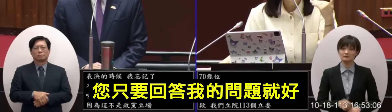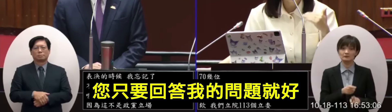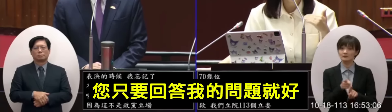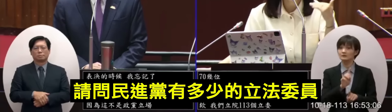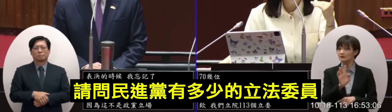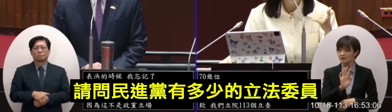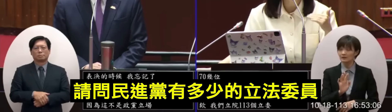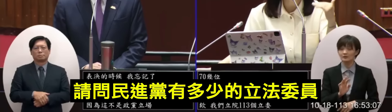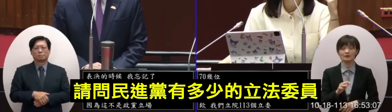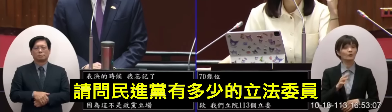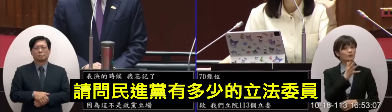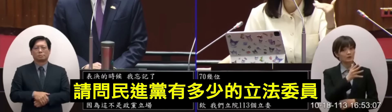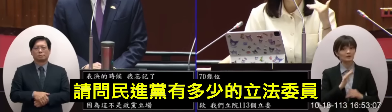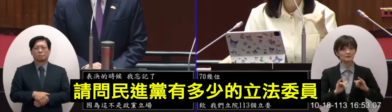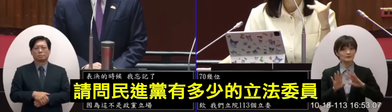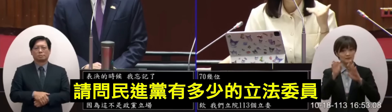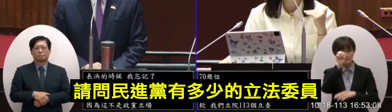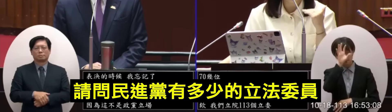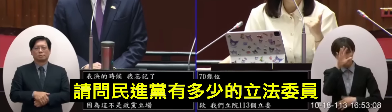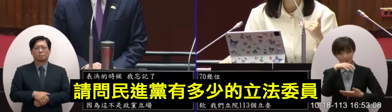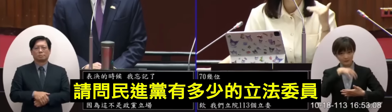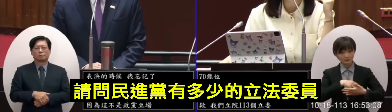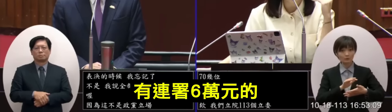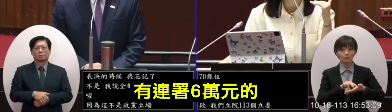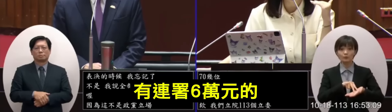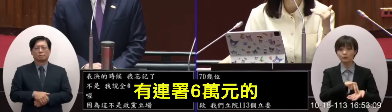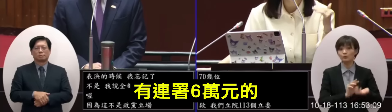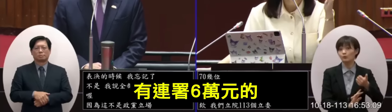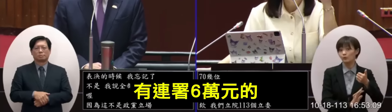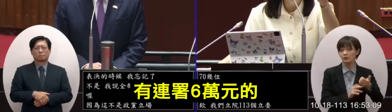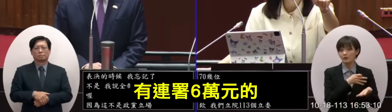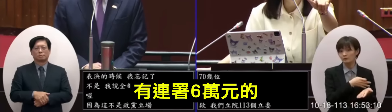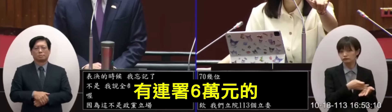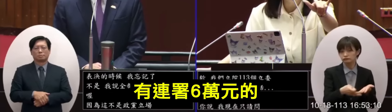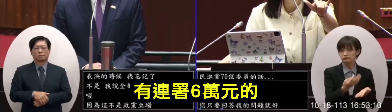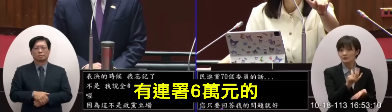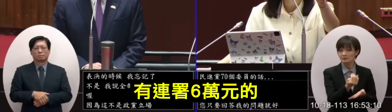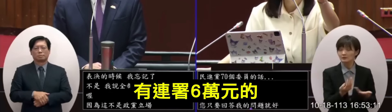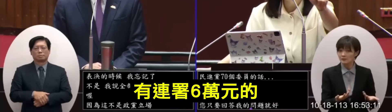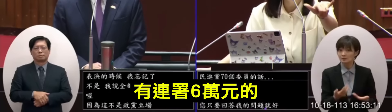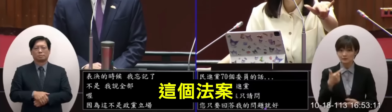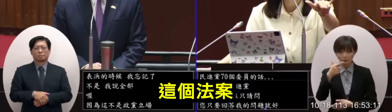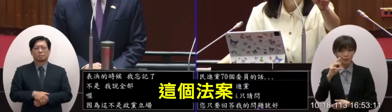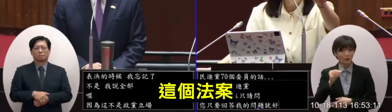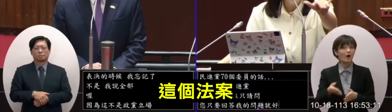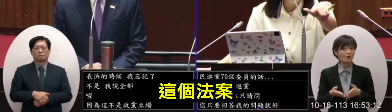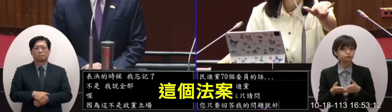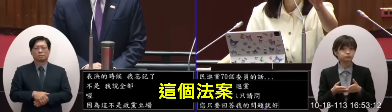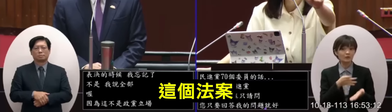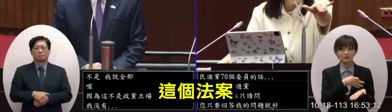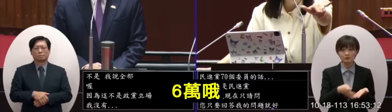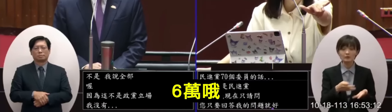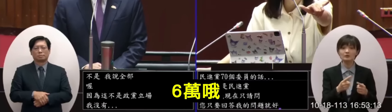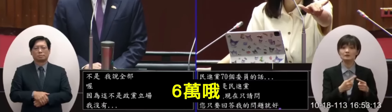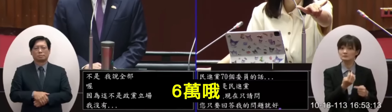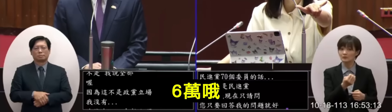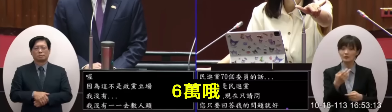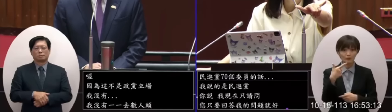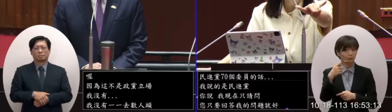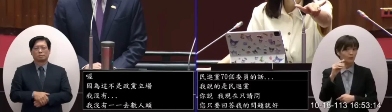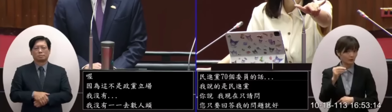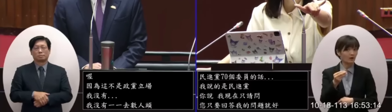就好。请问民进党有多少的立法委员有连署60,000元的这个法案？60,000